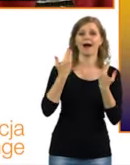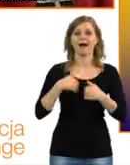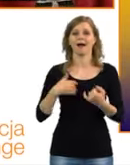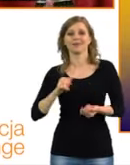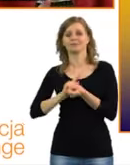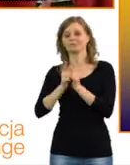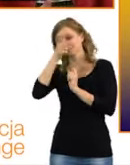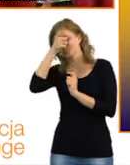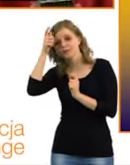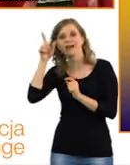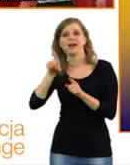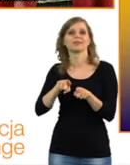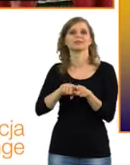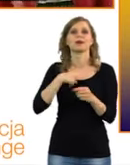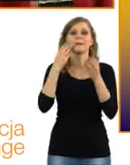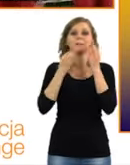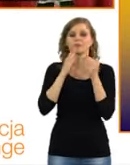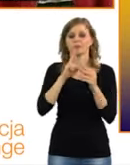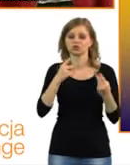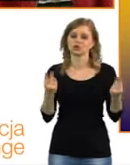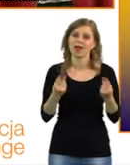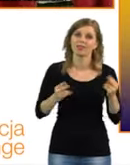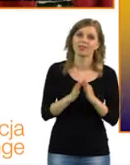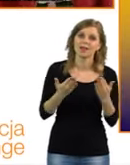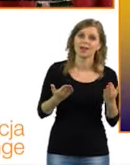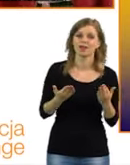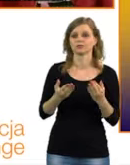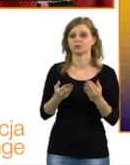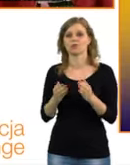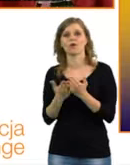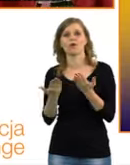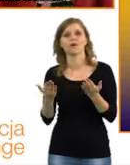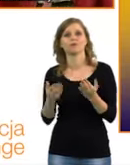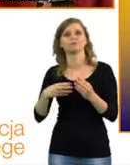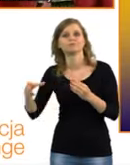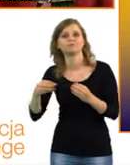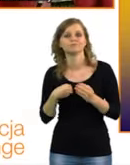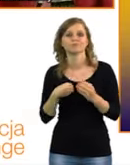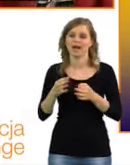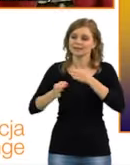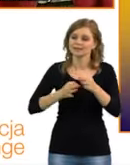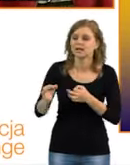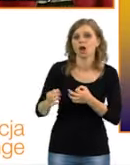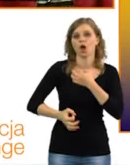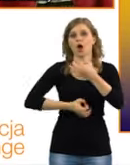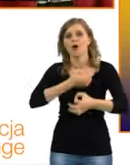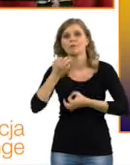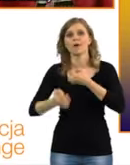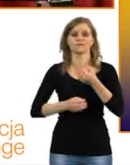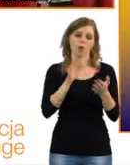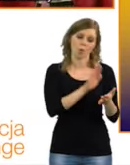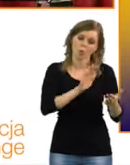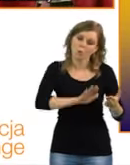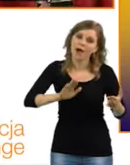się później w prowadzenie różnego rodzaju dzienniczków i to już jest zadanie rodziców, historyjek,